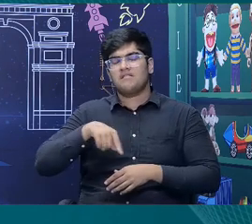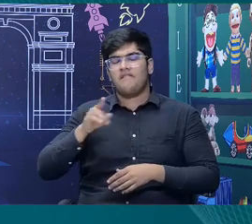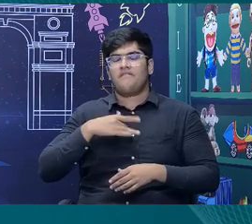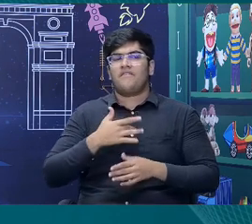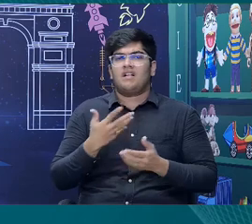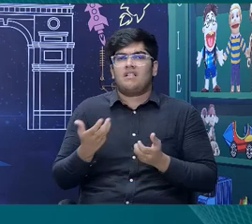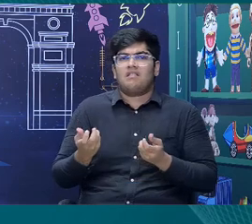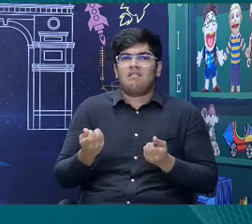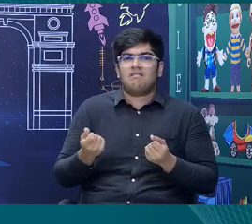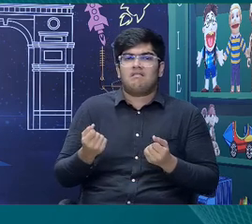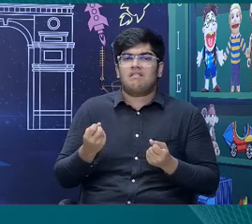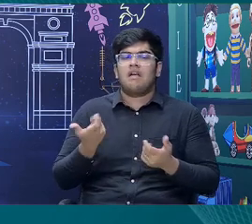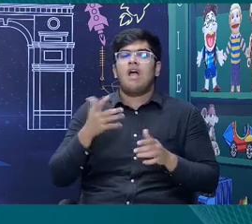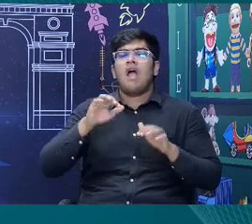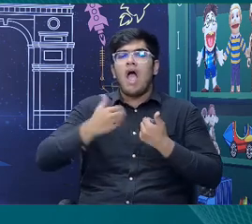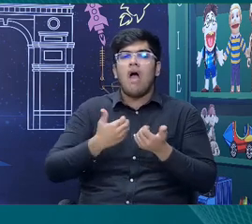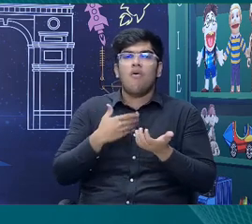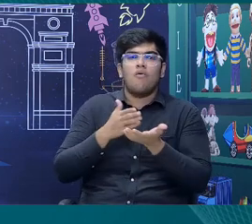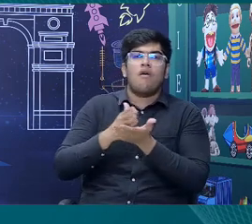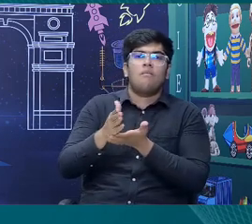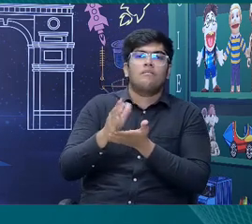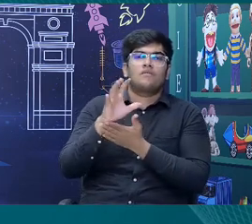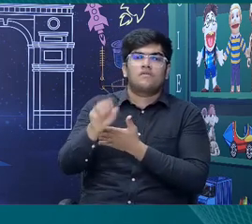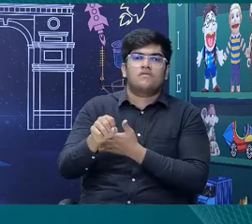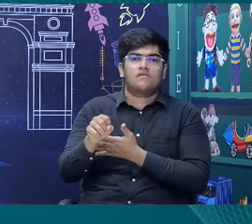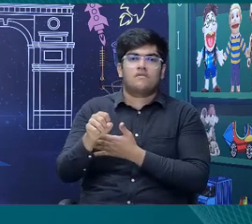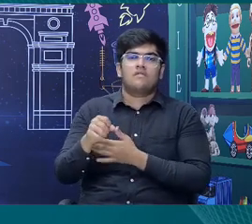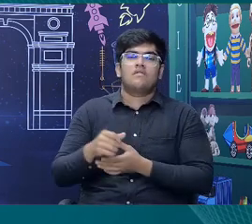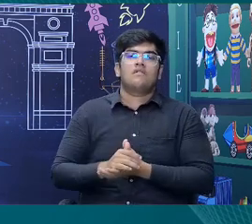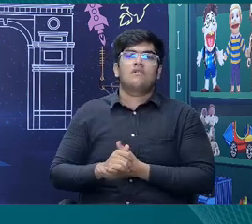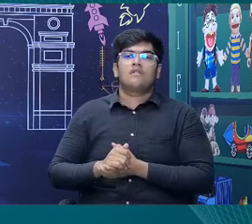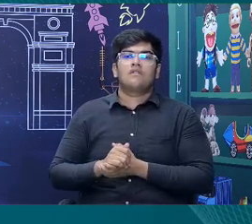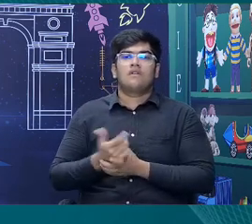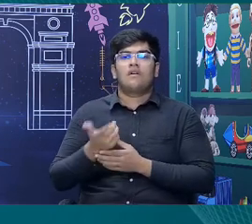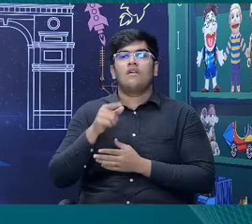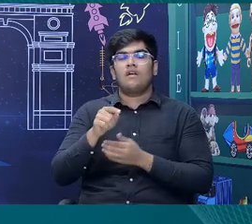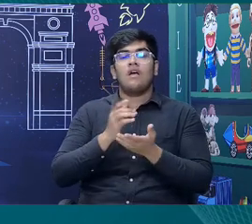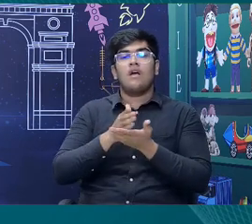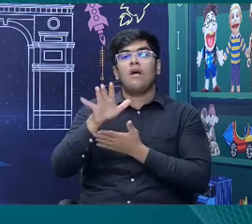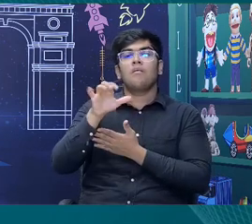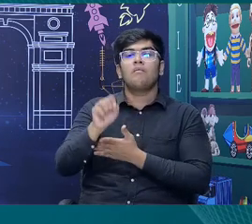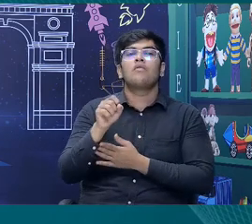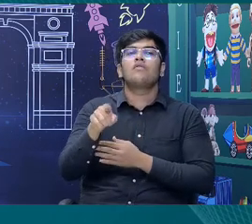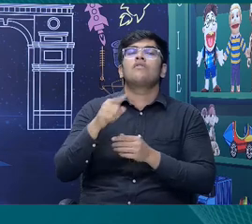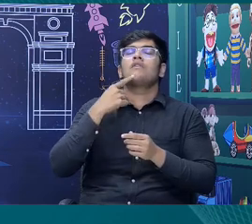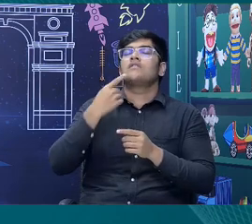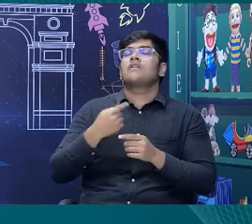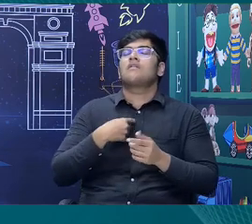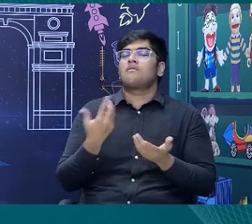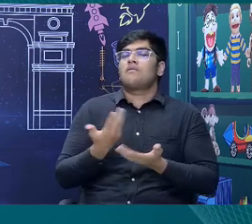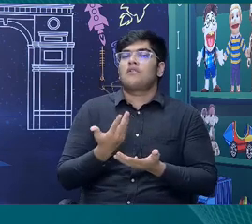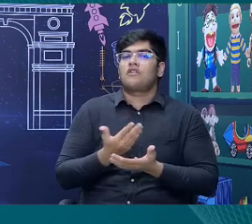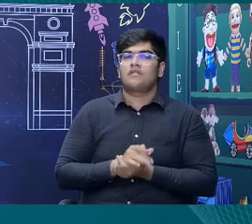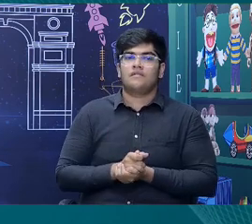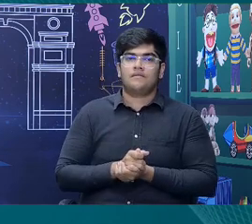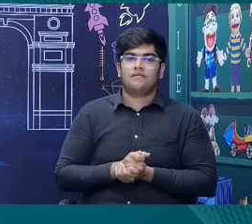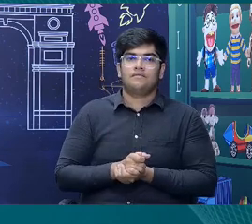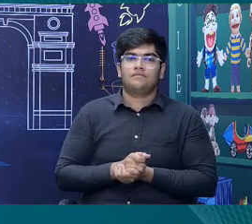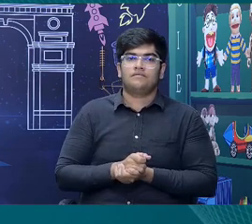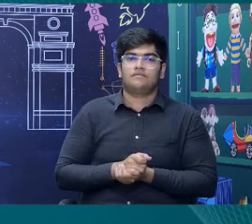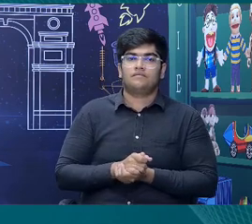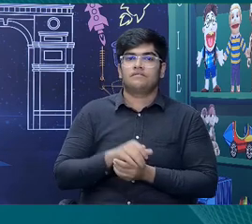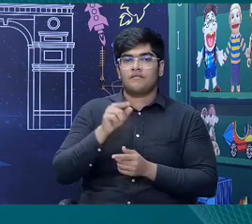बात अप्रोच करने में ट्रू तो वो अप्रोच करें उसके लिए आप क्या कहना चाहेंगे सी हम हमेशा बोलते हैं साइकोलॉजिस्ट